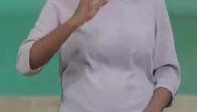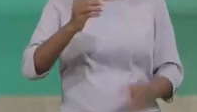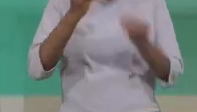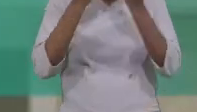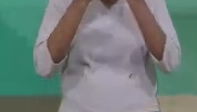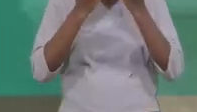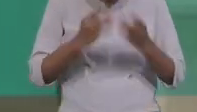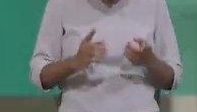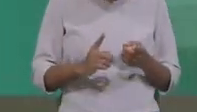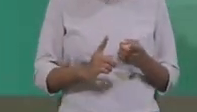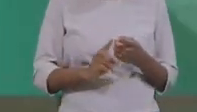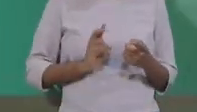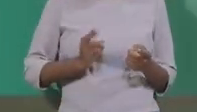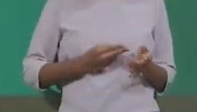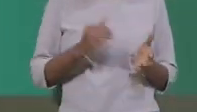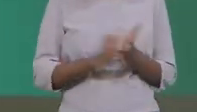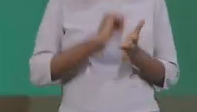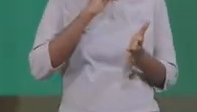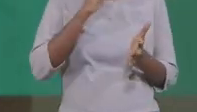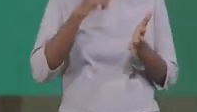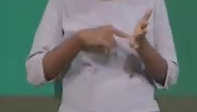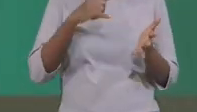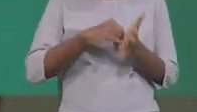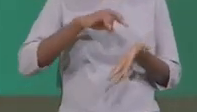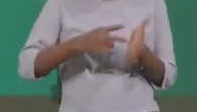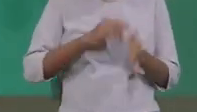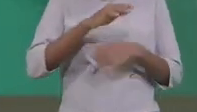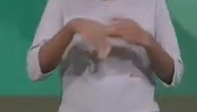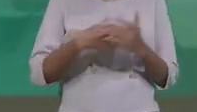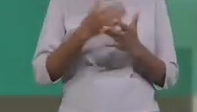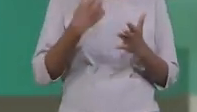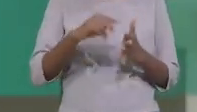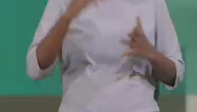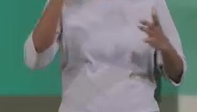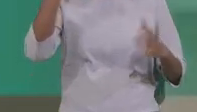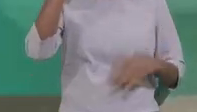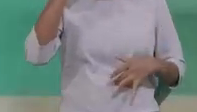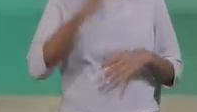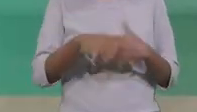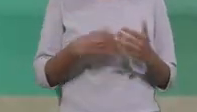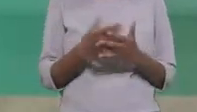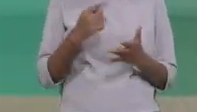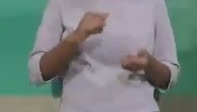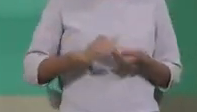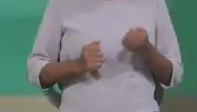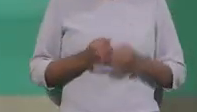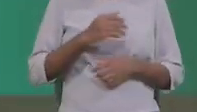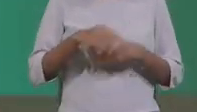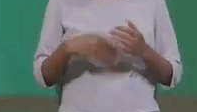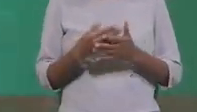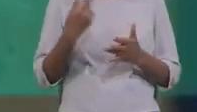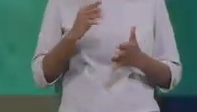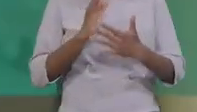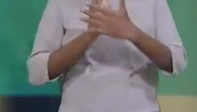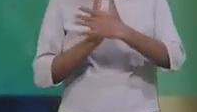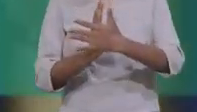sont soumis en ton nom. Même veut dire que toutes les maladies nous étaient assujettis, tous les problèmes,